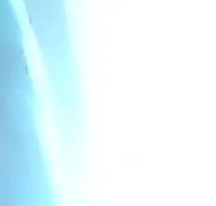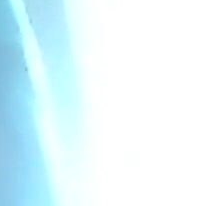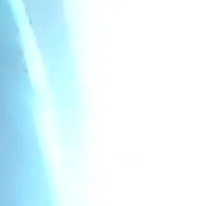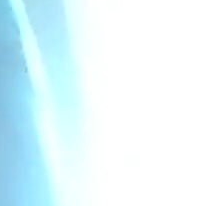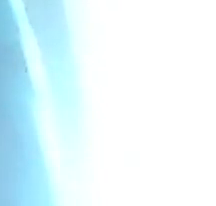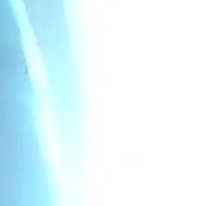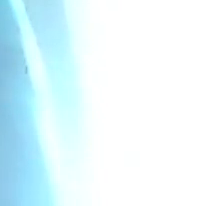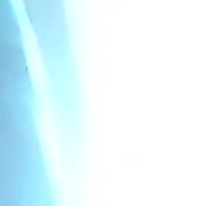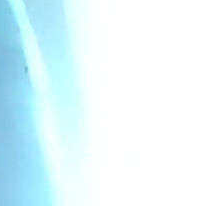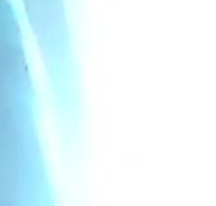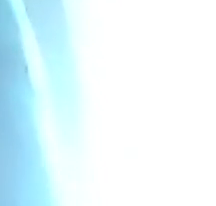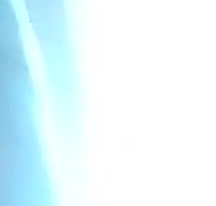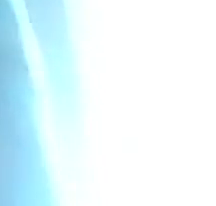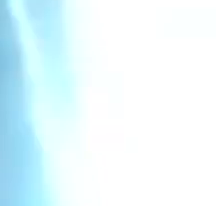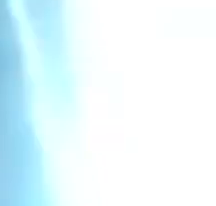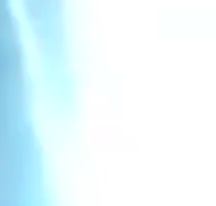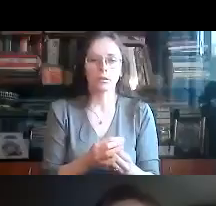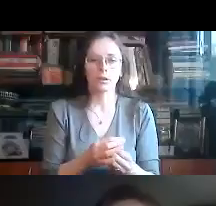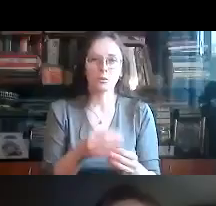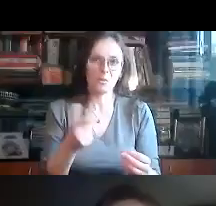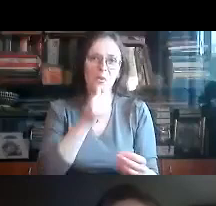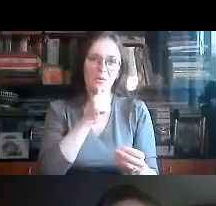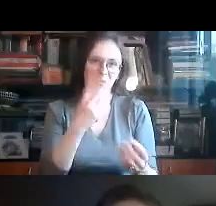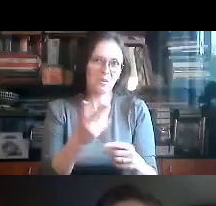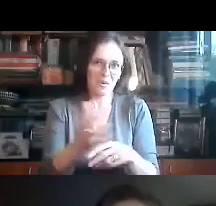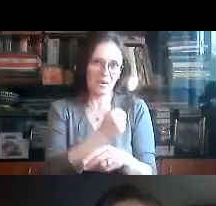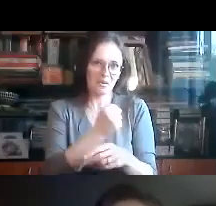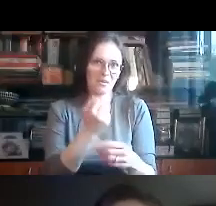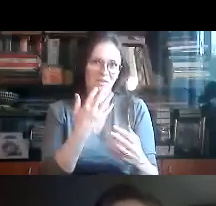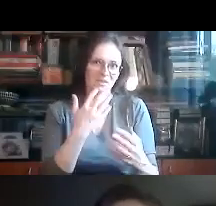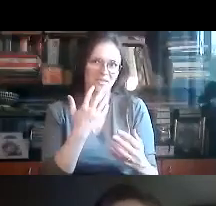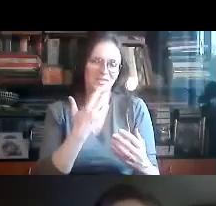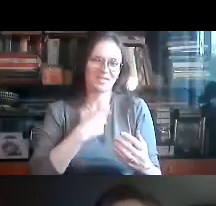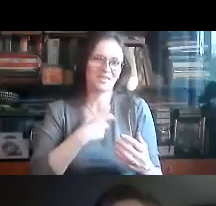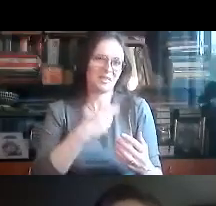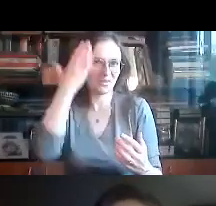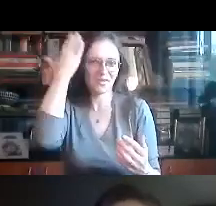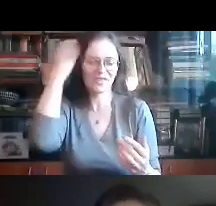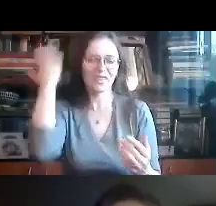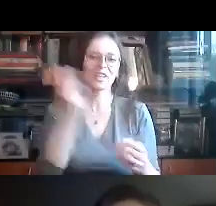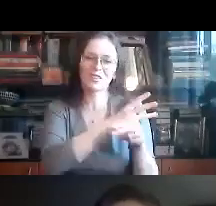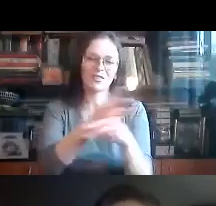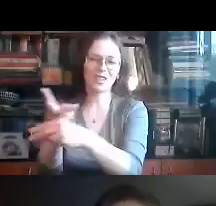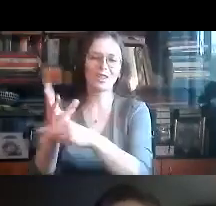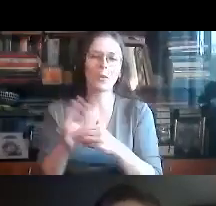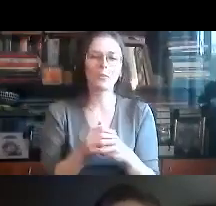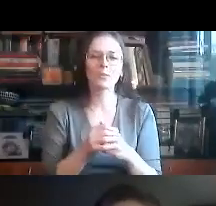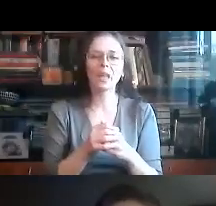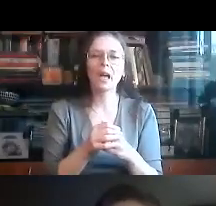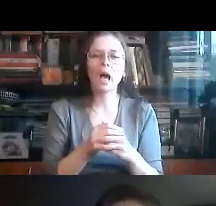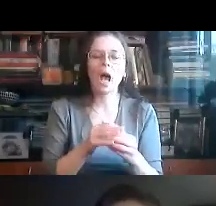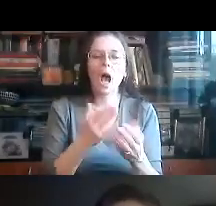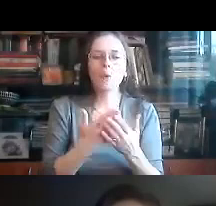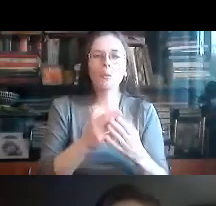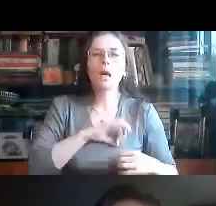получилось, по-моему, забавное такое видео. Ну, а что касается какой-то реакции, может быть, я не совсем